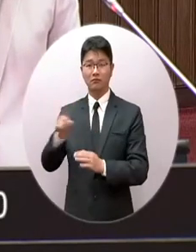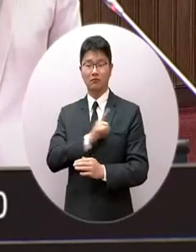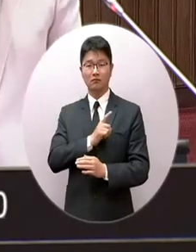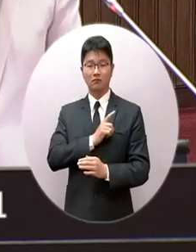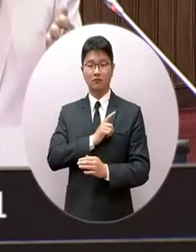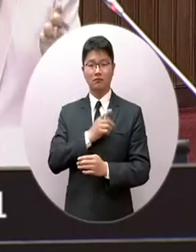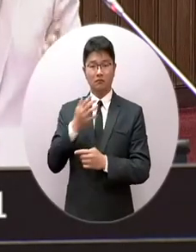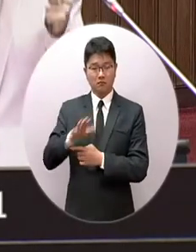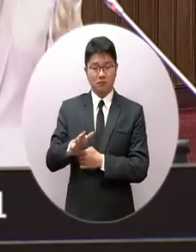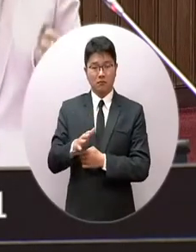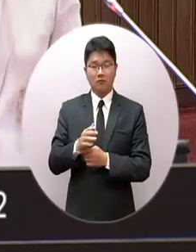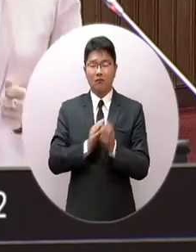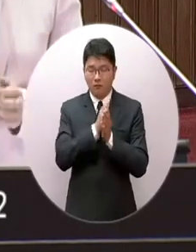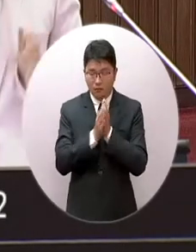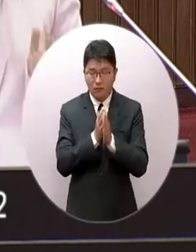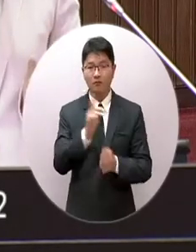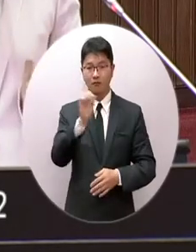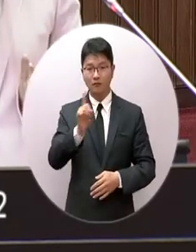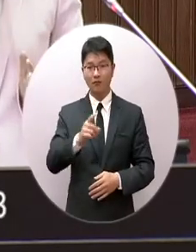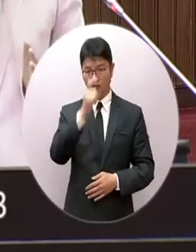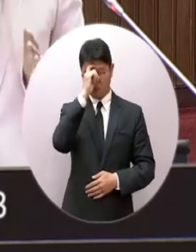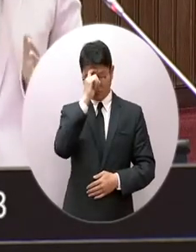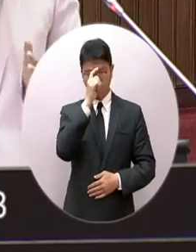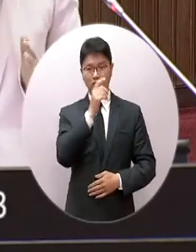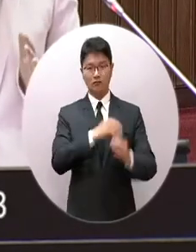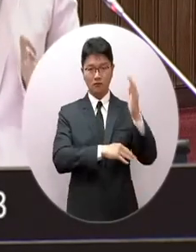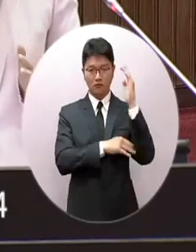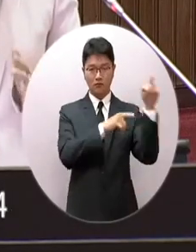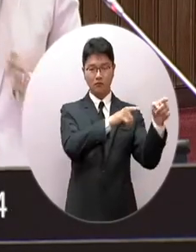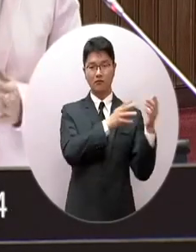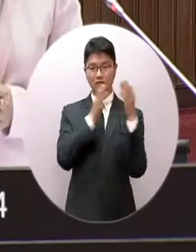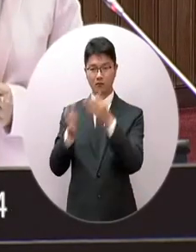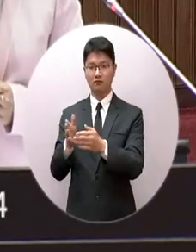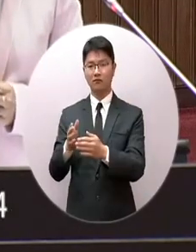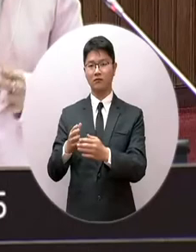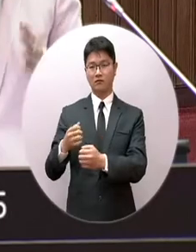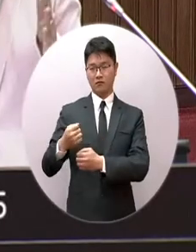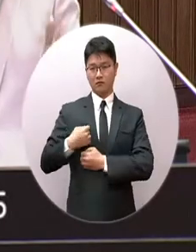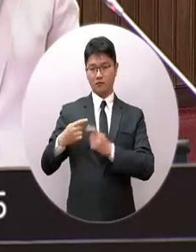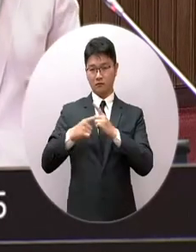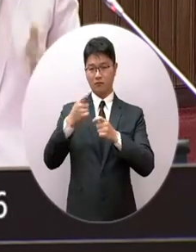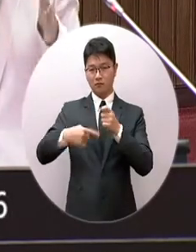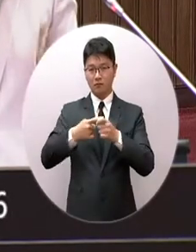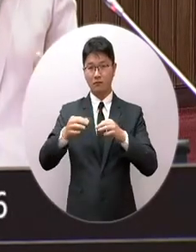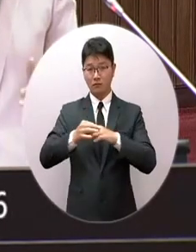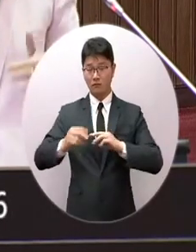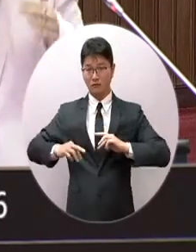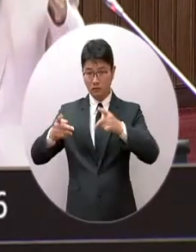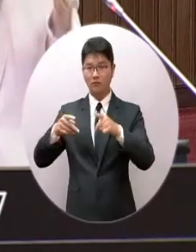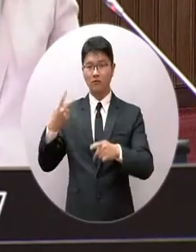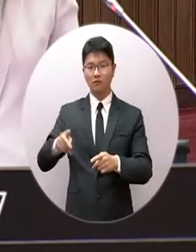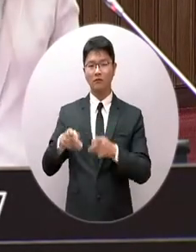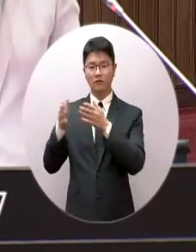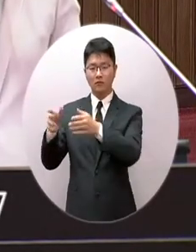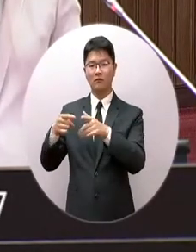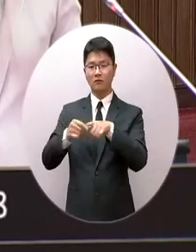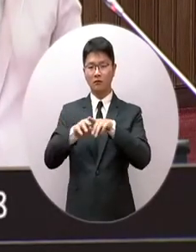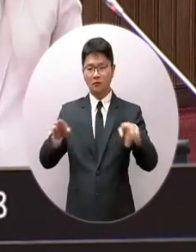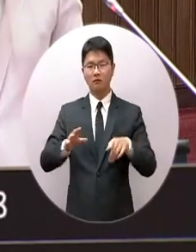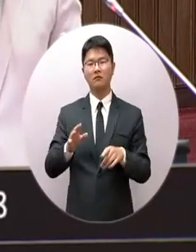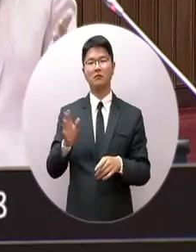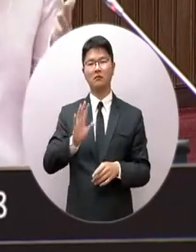求，他就是要唤起我们的政府对军改这件事情，对军人的不公平、不平